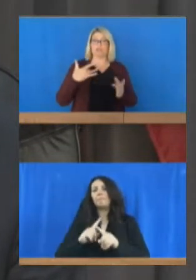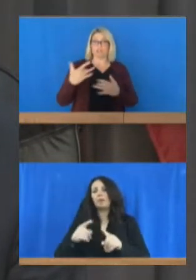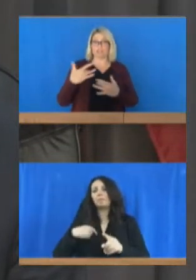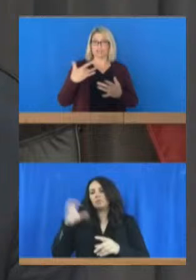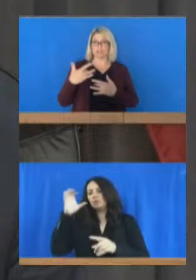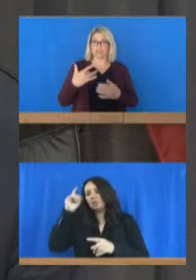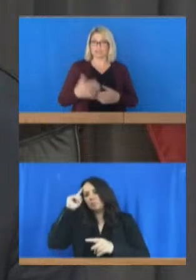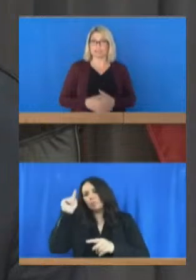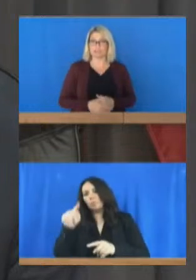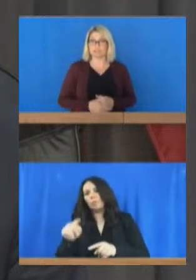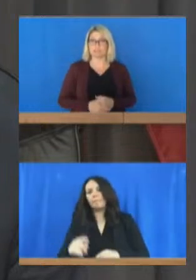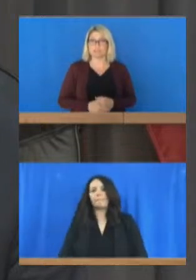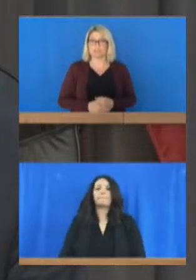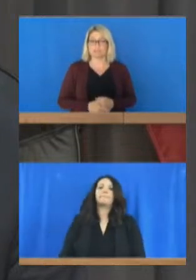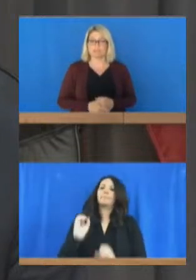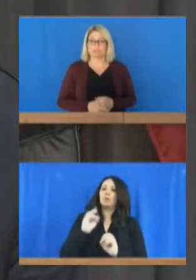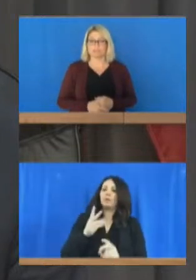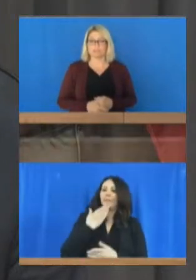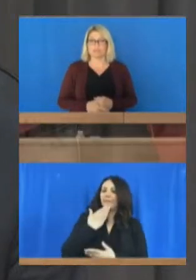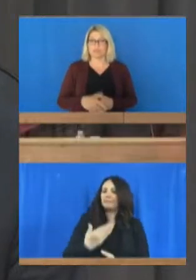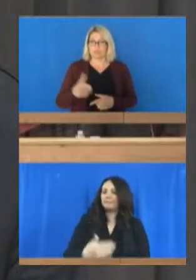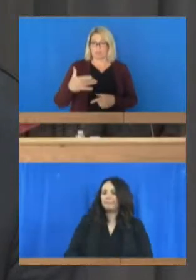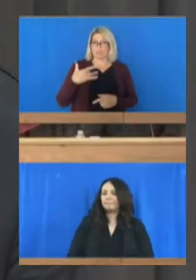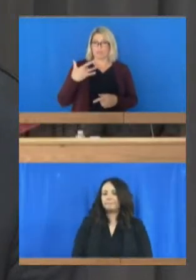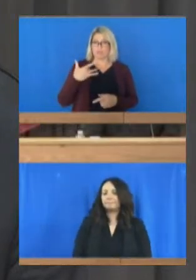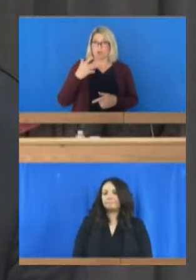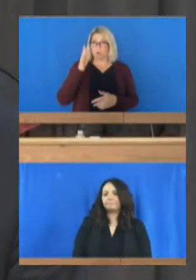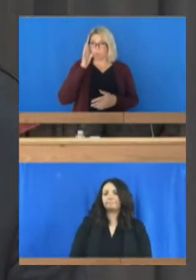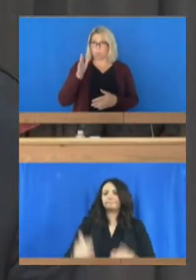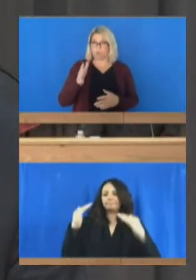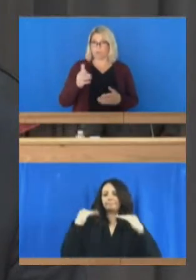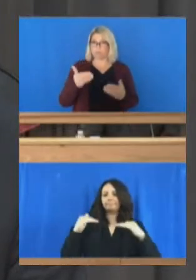adresser le grand manque d'accès au